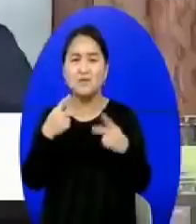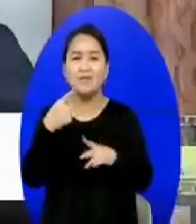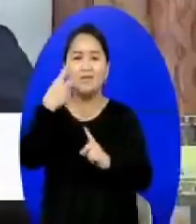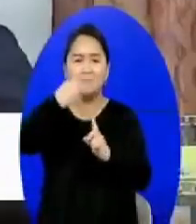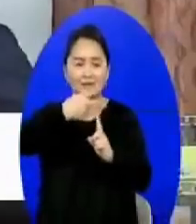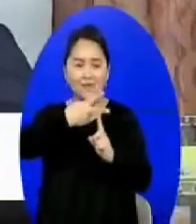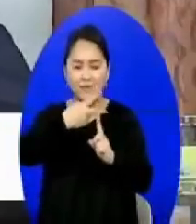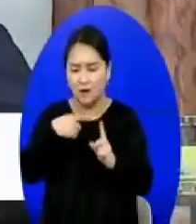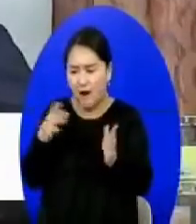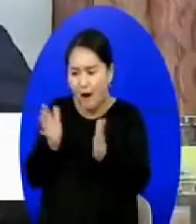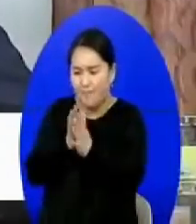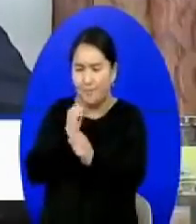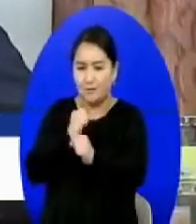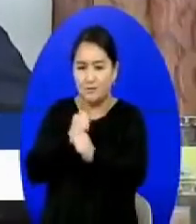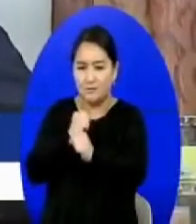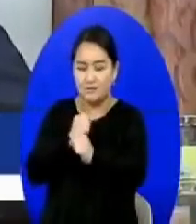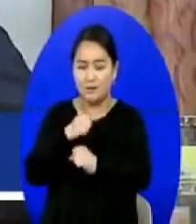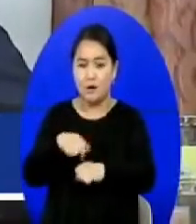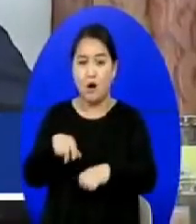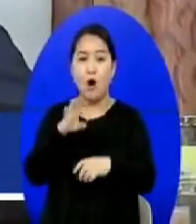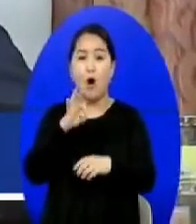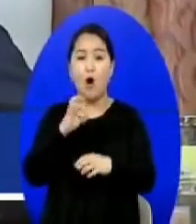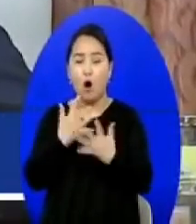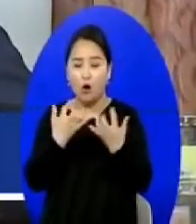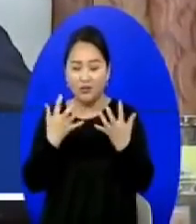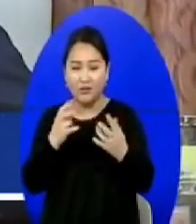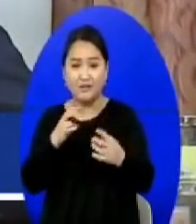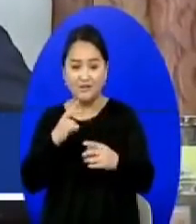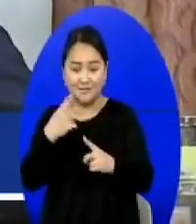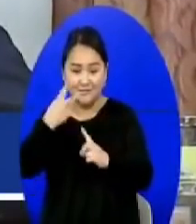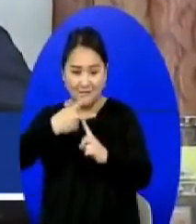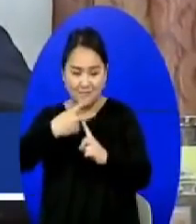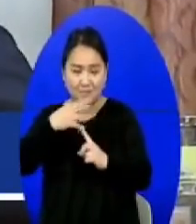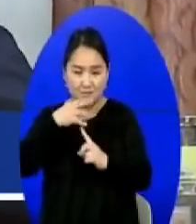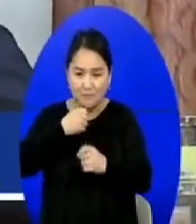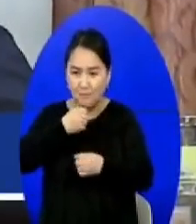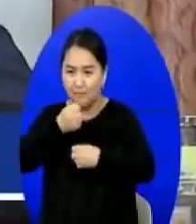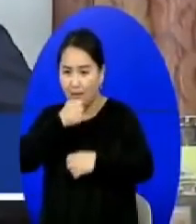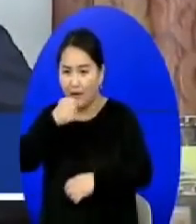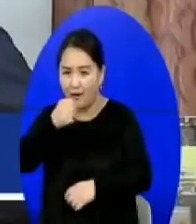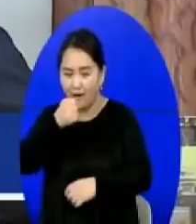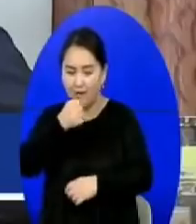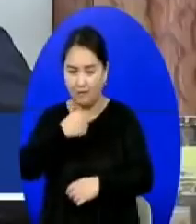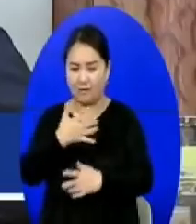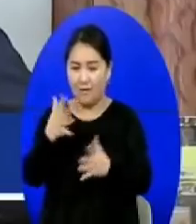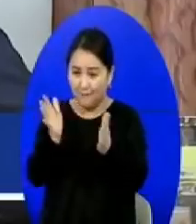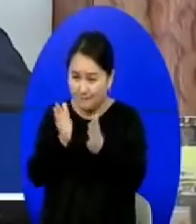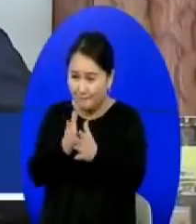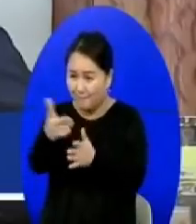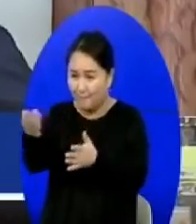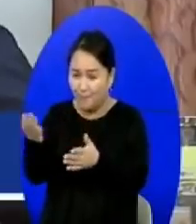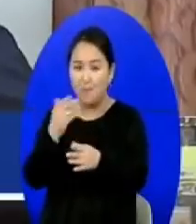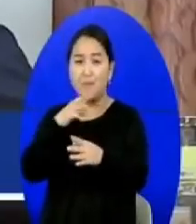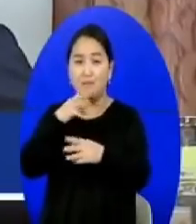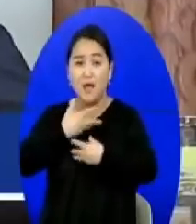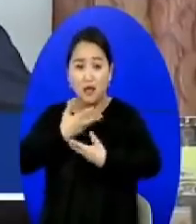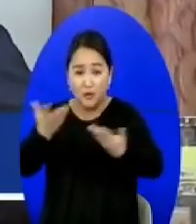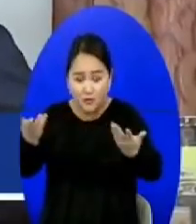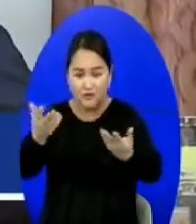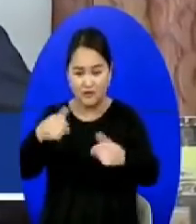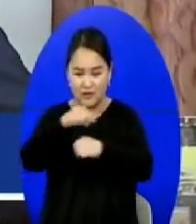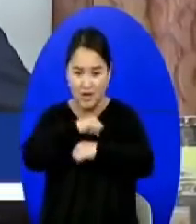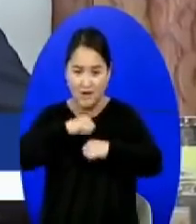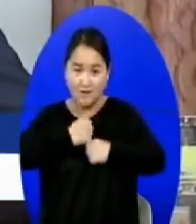байгаа. За олон нийтийн арай дэлхийс хэвлэл мэдээллийн үүрэг маш их одоо энэ дээр бол. Үнэхээр та нар байгаа учраас энэ сэрэмжлүүлэг нар төмлөгө